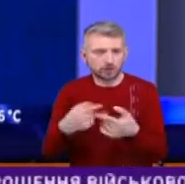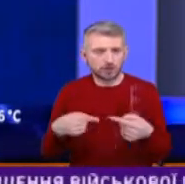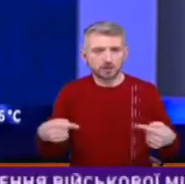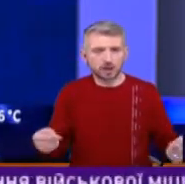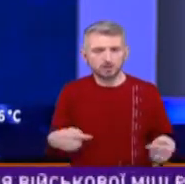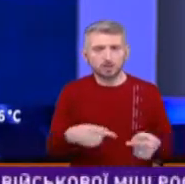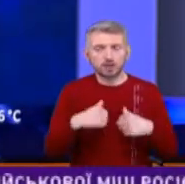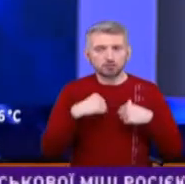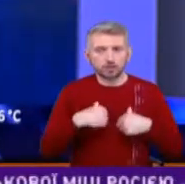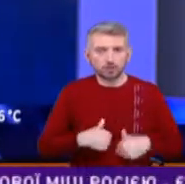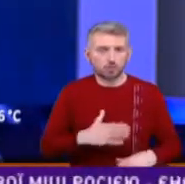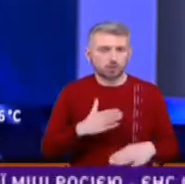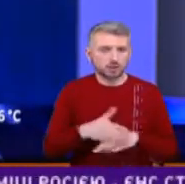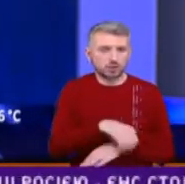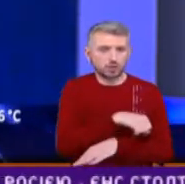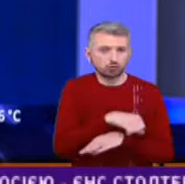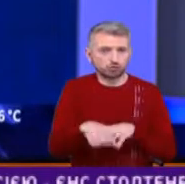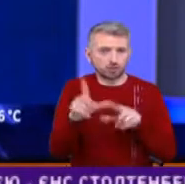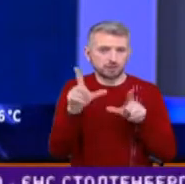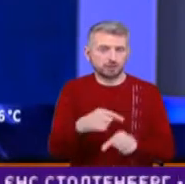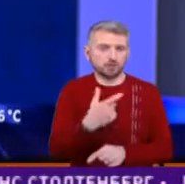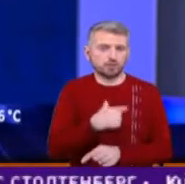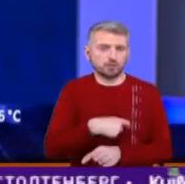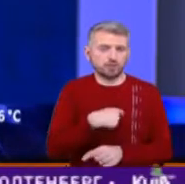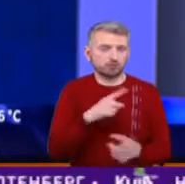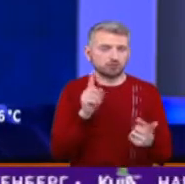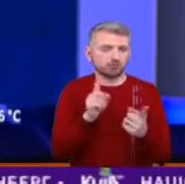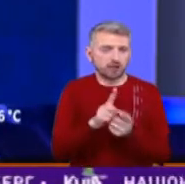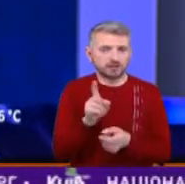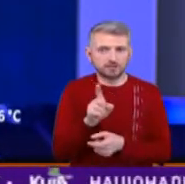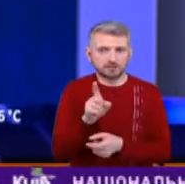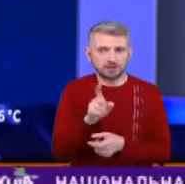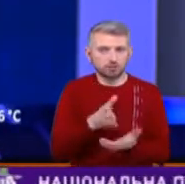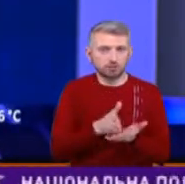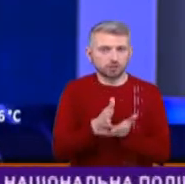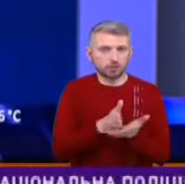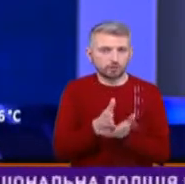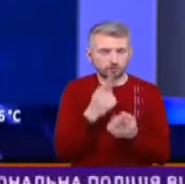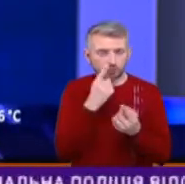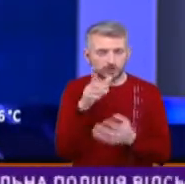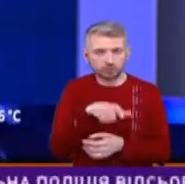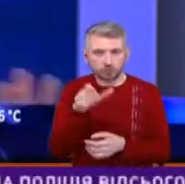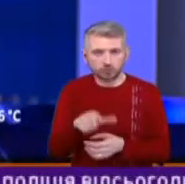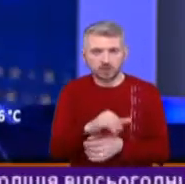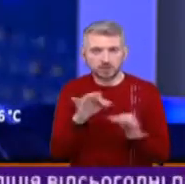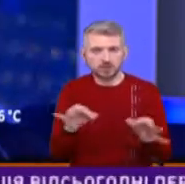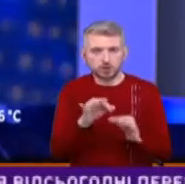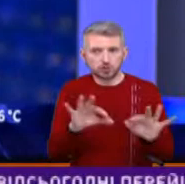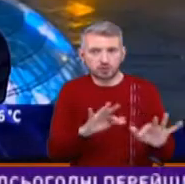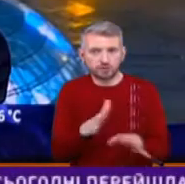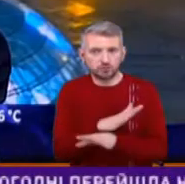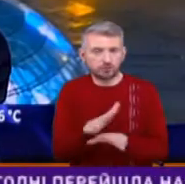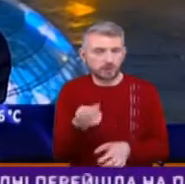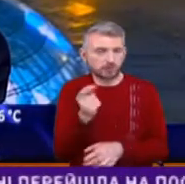далі. Спокійно перетинає кордон, їде собі, зустрічається з посадовими публічними особами. І нічого не